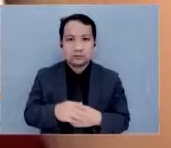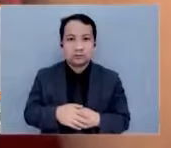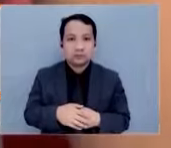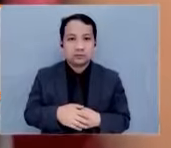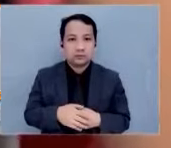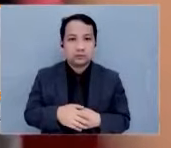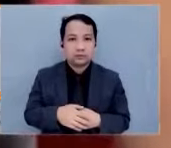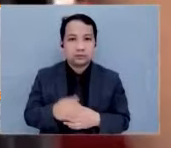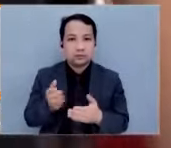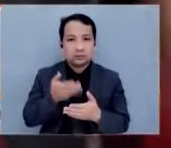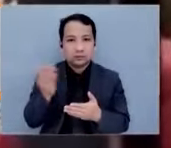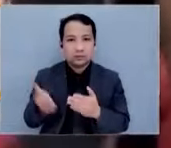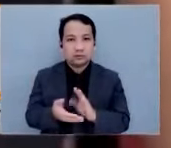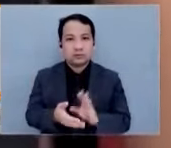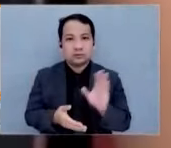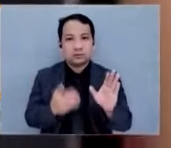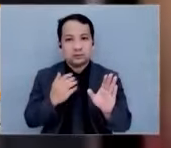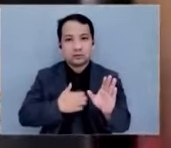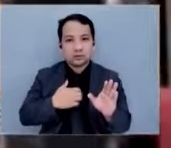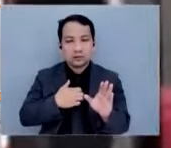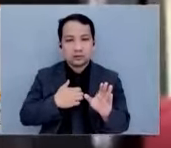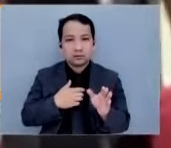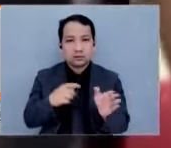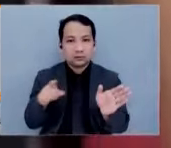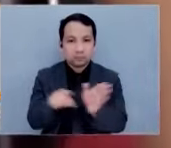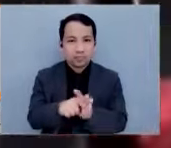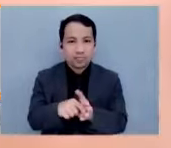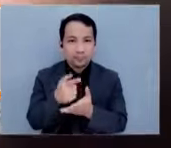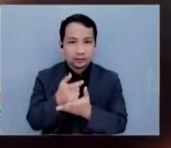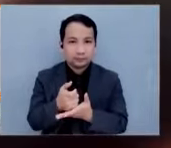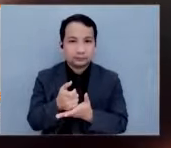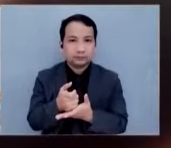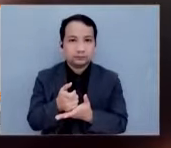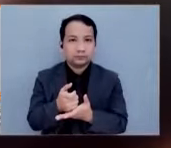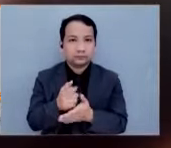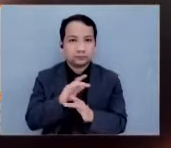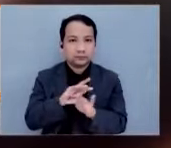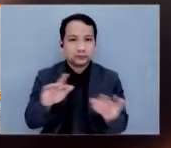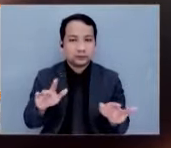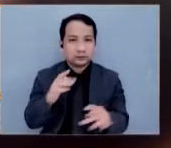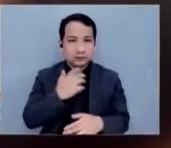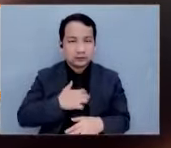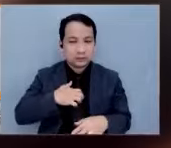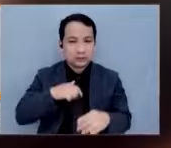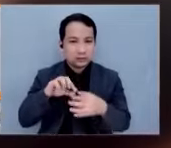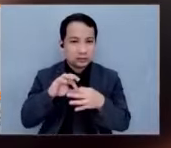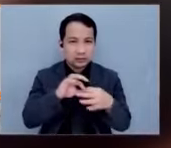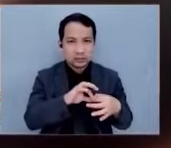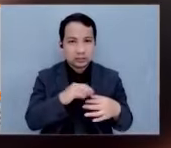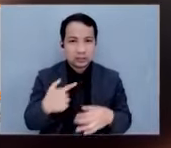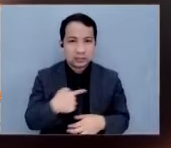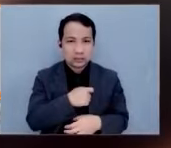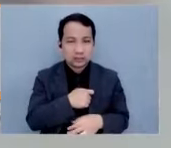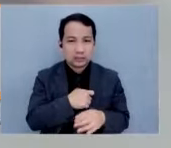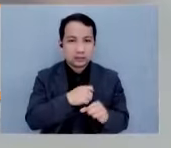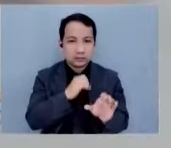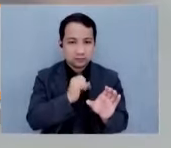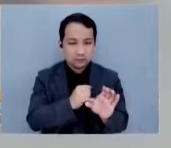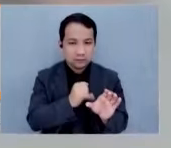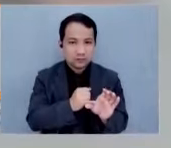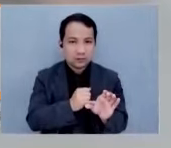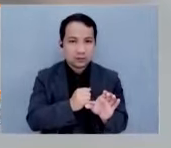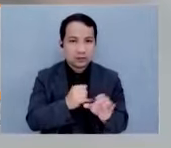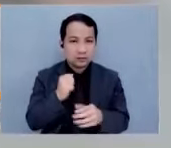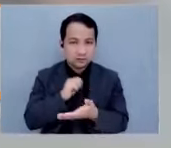Sinampahan na siya ng reklamong illegal possession of firearms. Walang nagreklamo kaugnay sa pananakit niya sa jeep dahil pinatawad na raw